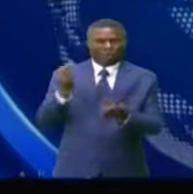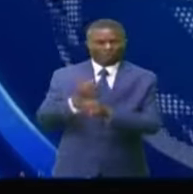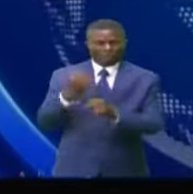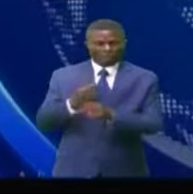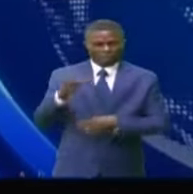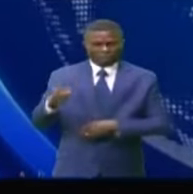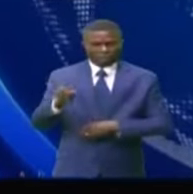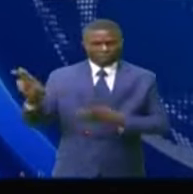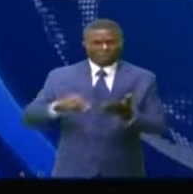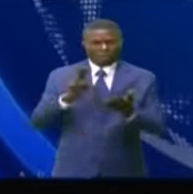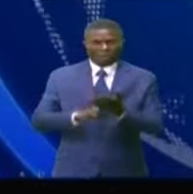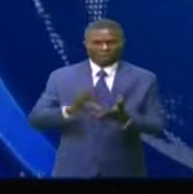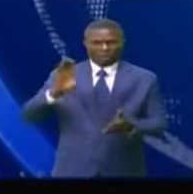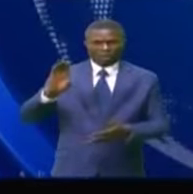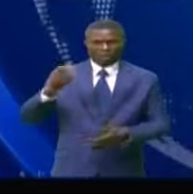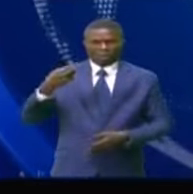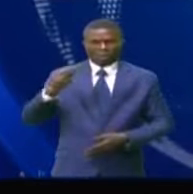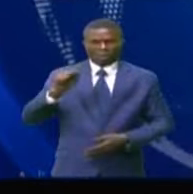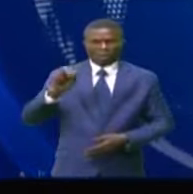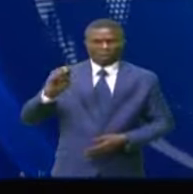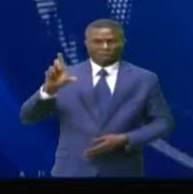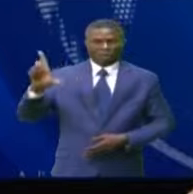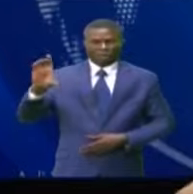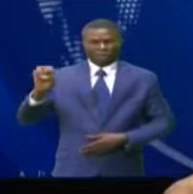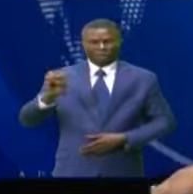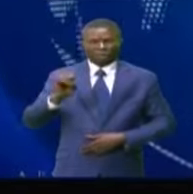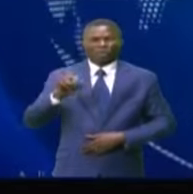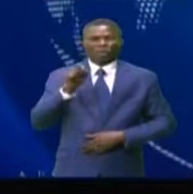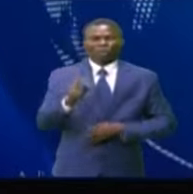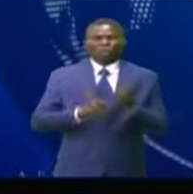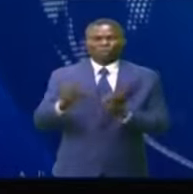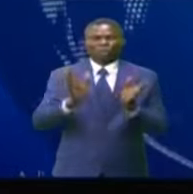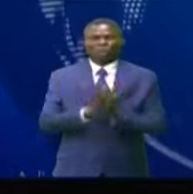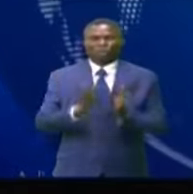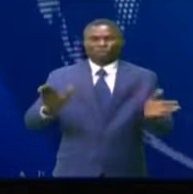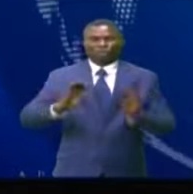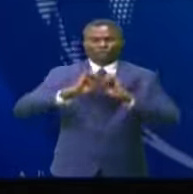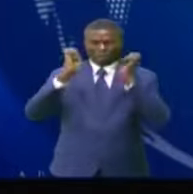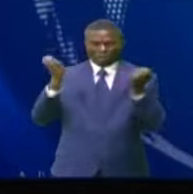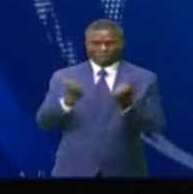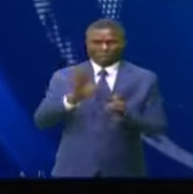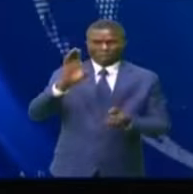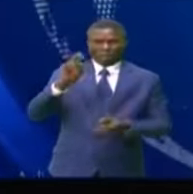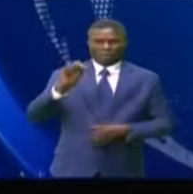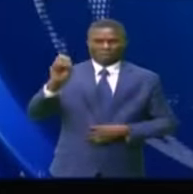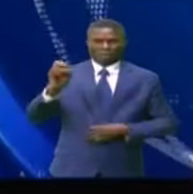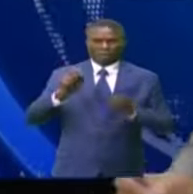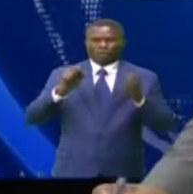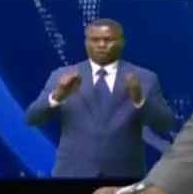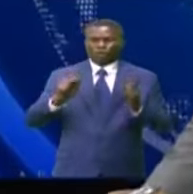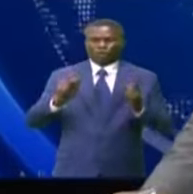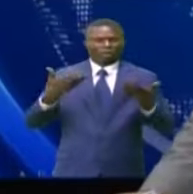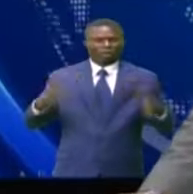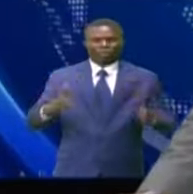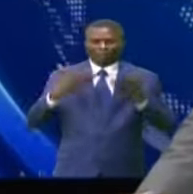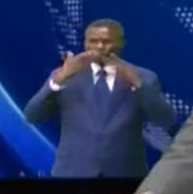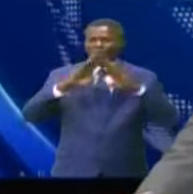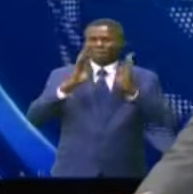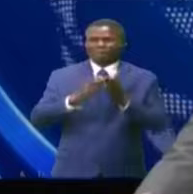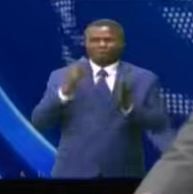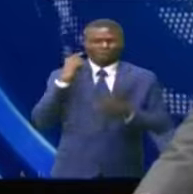opération. C'est signé Charles Moudiaï Kazadi, directeur général de cette entreprise de l'État. Fin de ce journal, merci de l'avoir suivi.